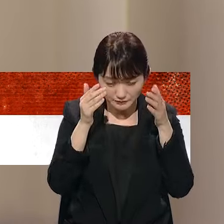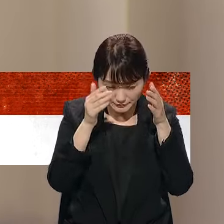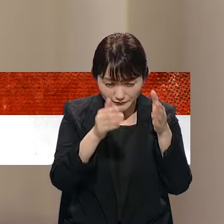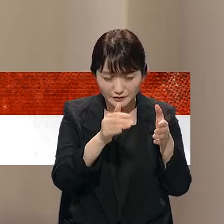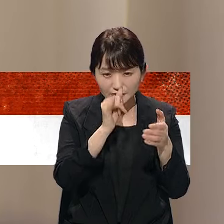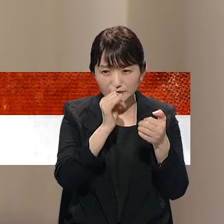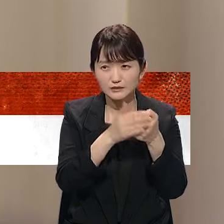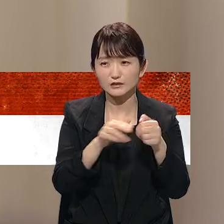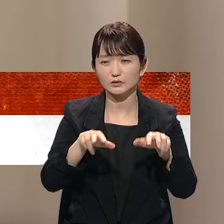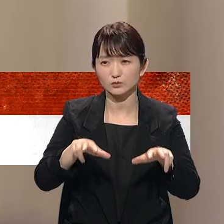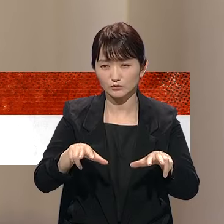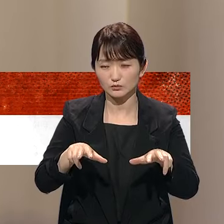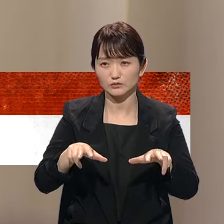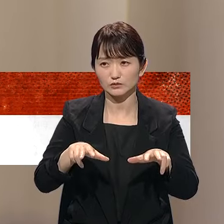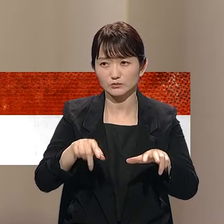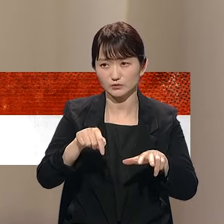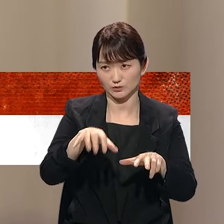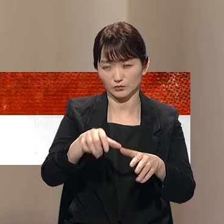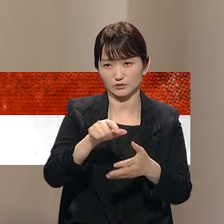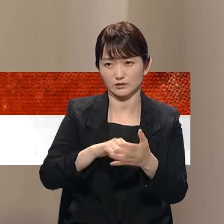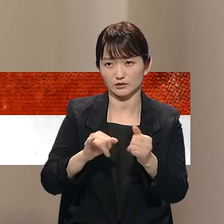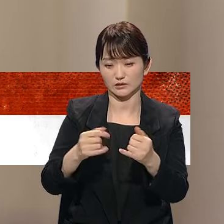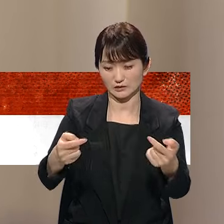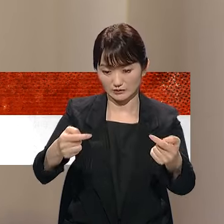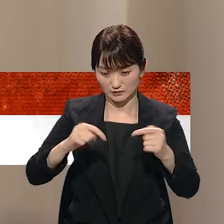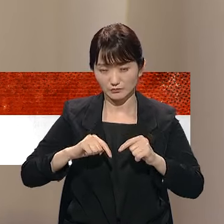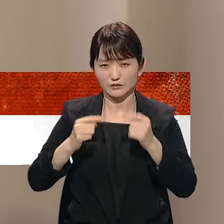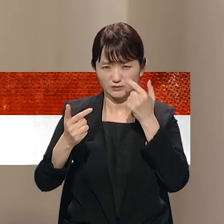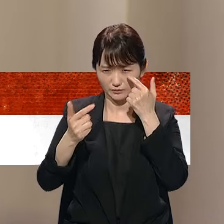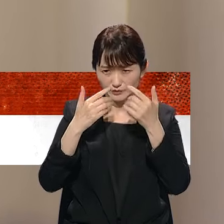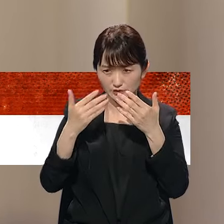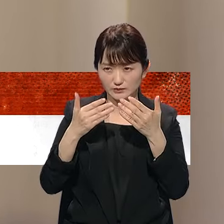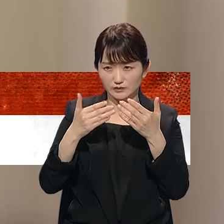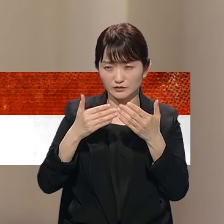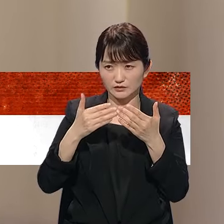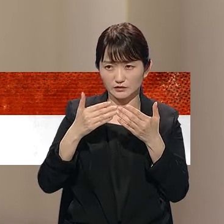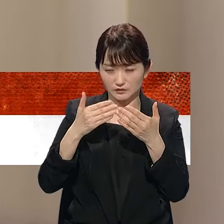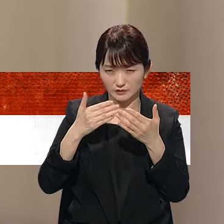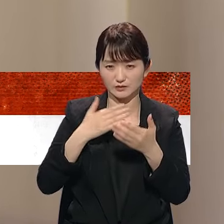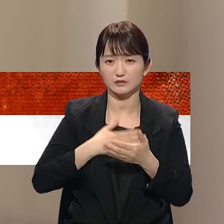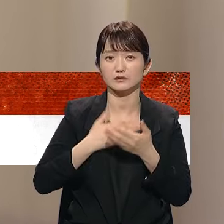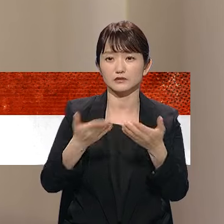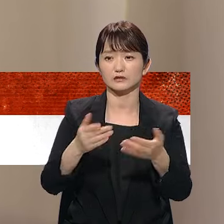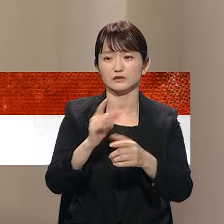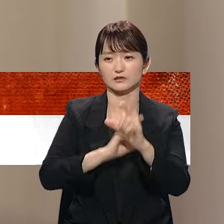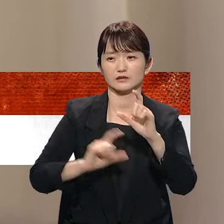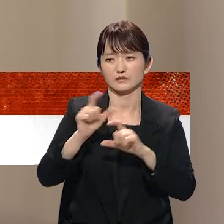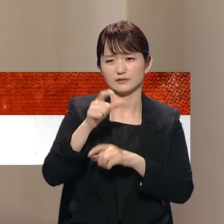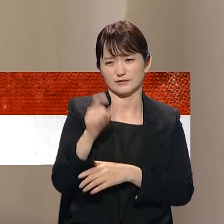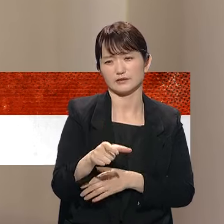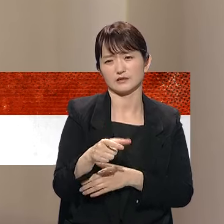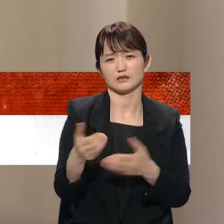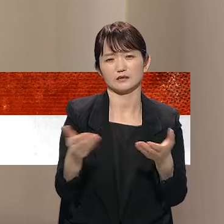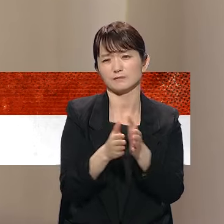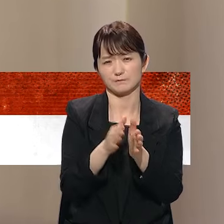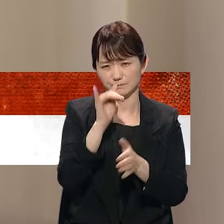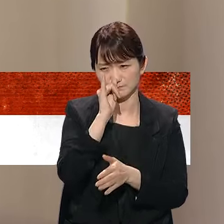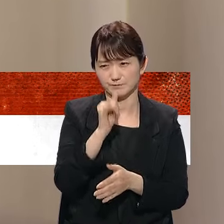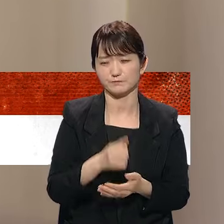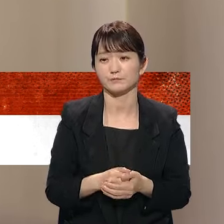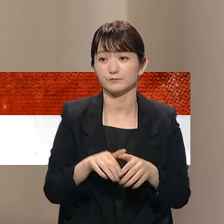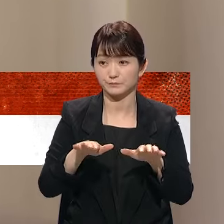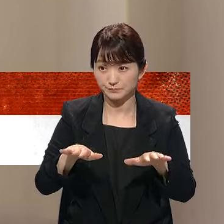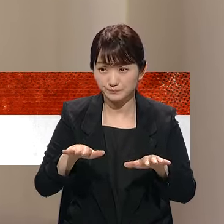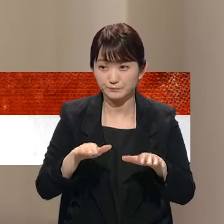때문에 오늘이 자리에서 한번 더 확실하게 하고 가야지만이 더 단단하게 시작할 수 있을 것 같아서